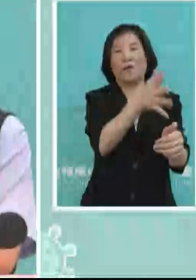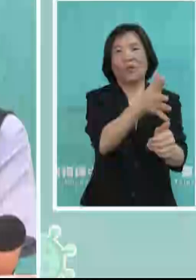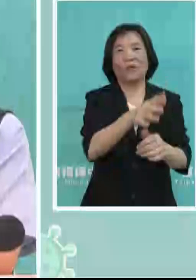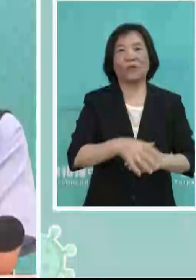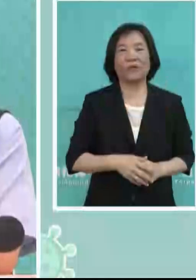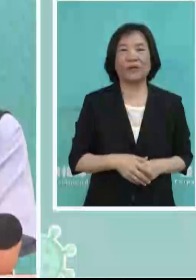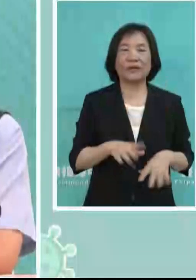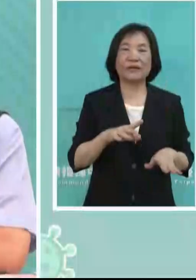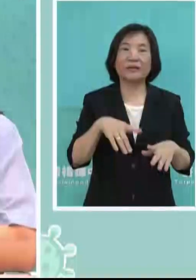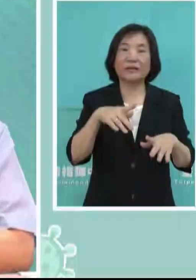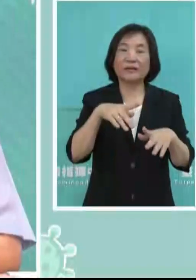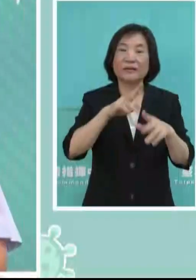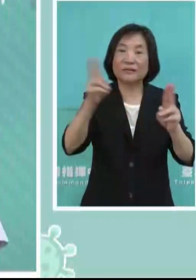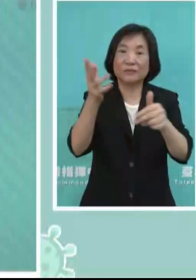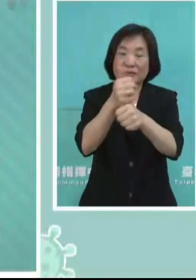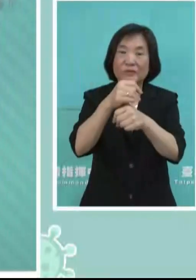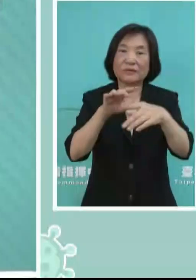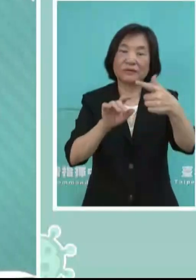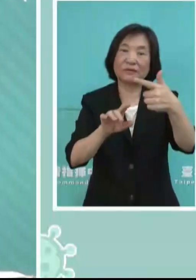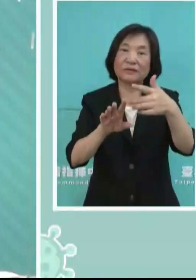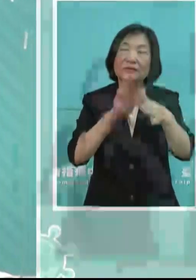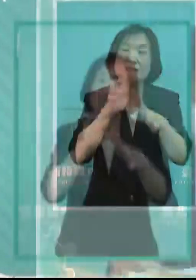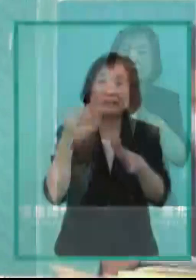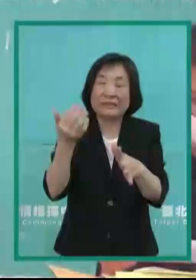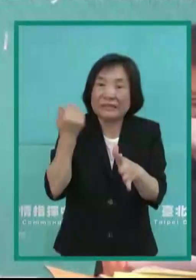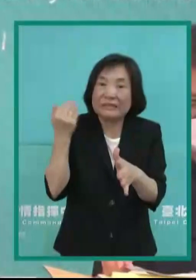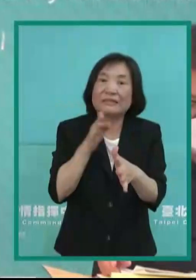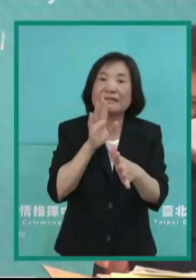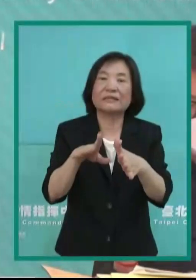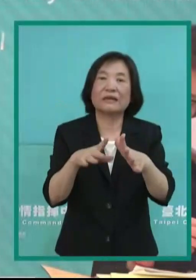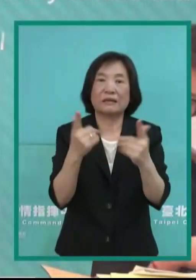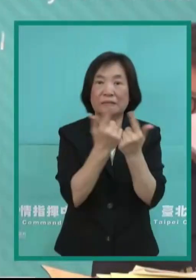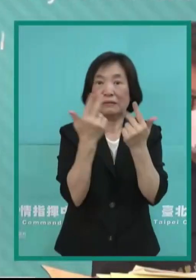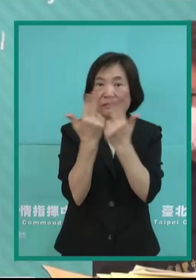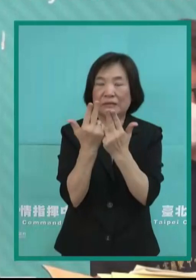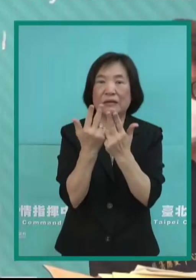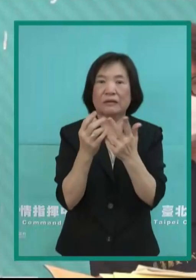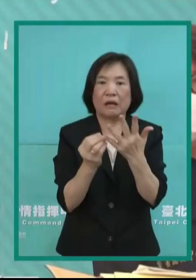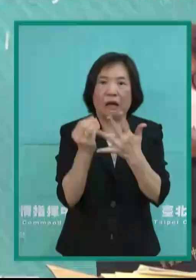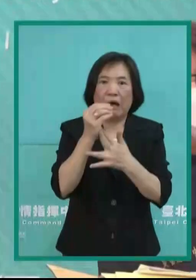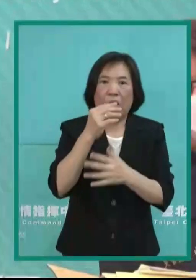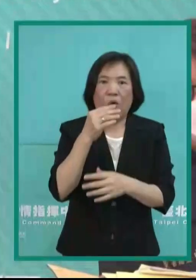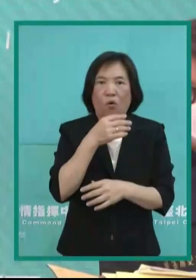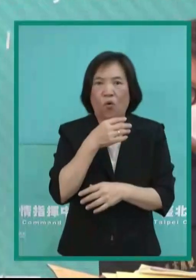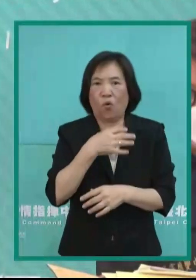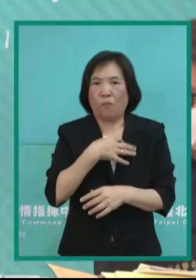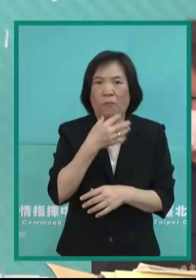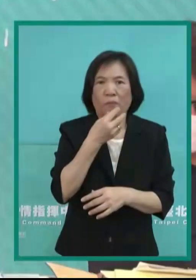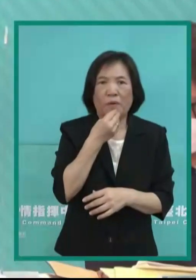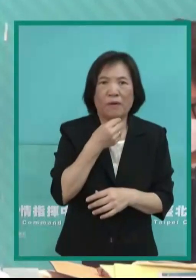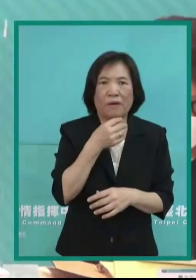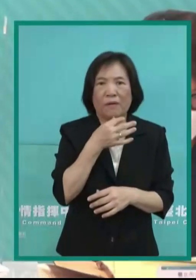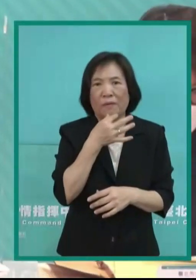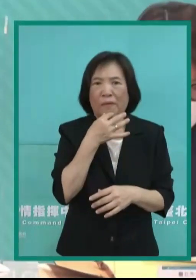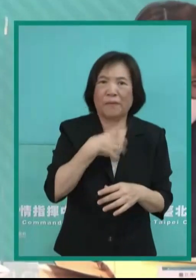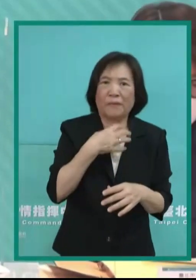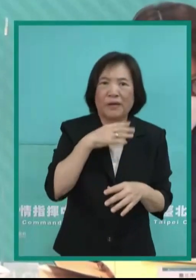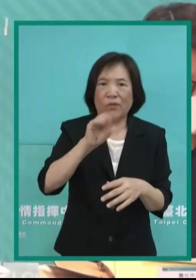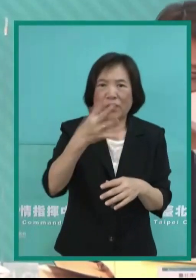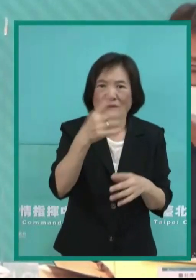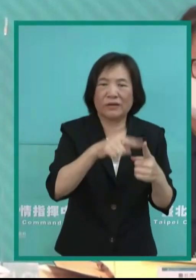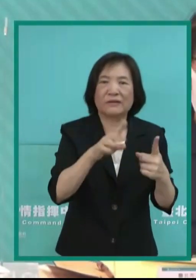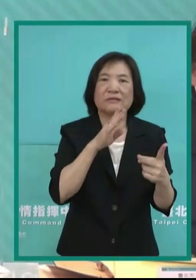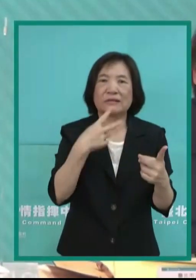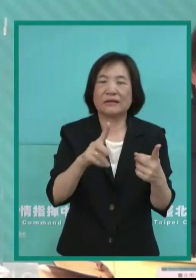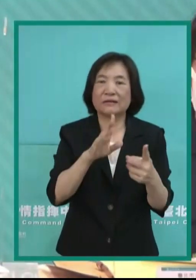请问指挥中心在5月15日双北升级三级警戒的时候，表示万华的茶艺馆、华航机师诺富特